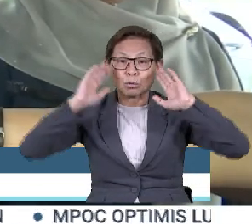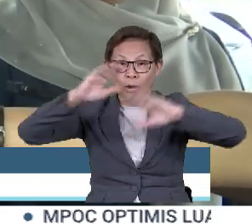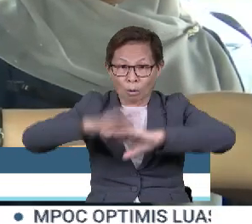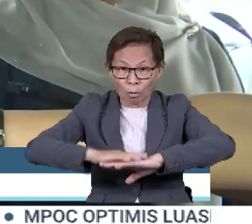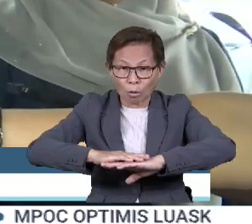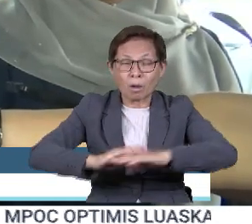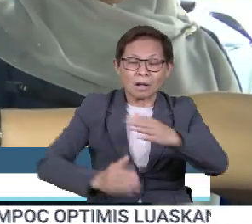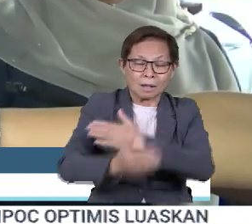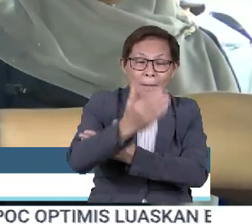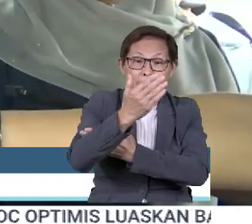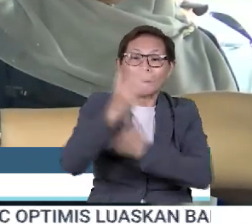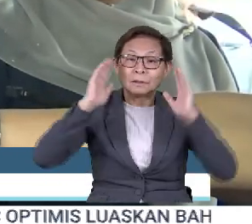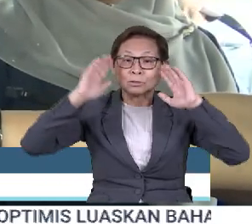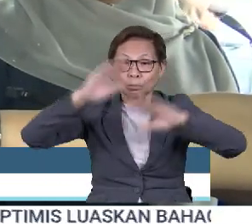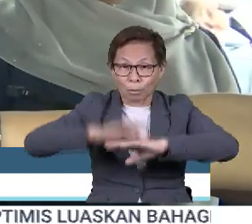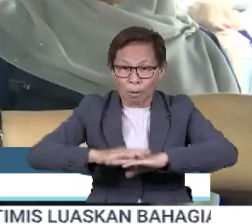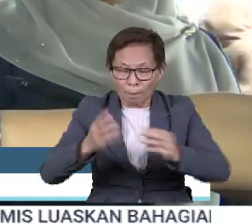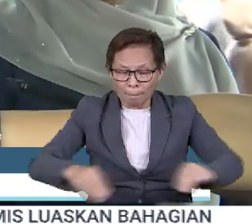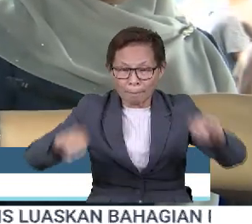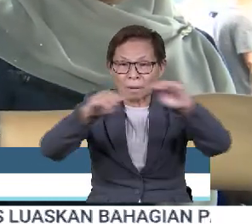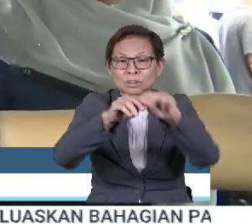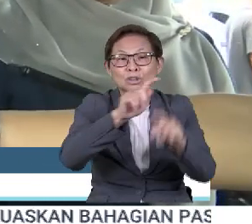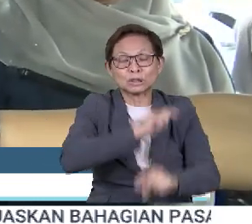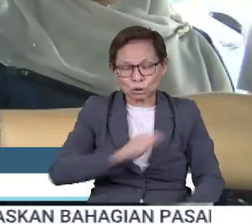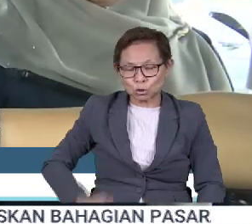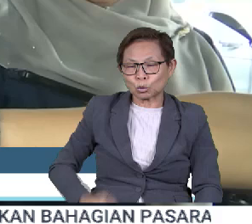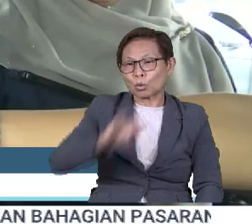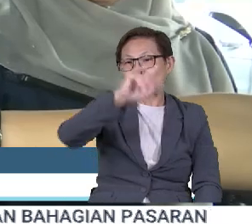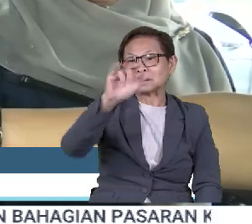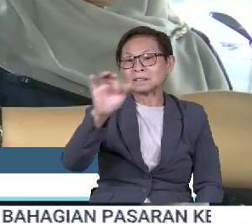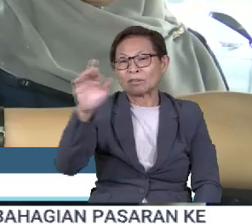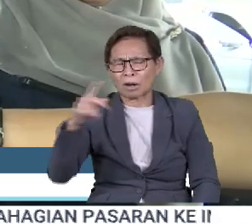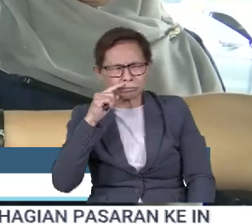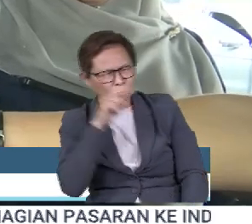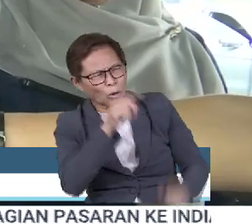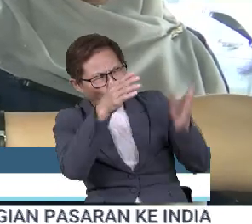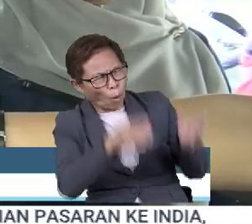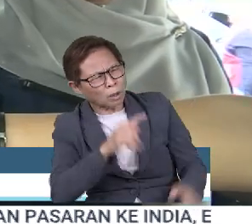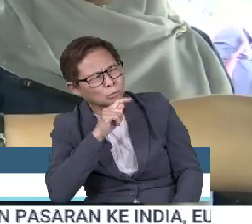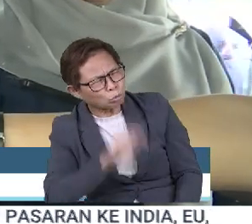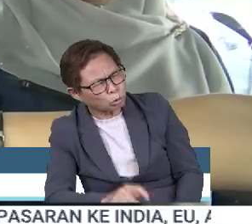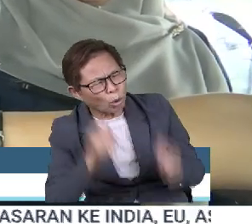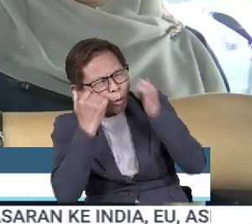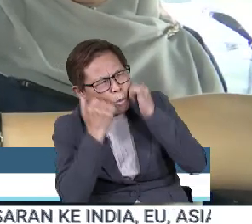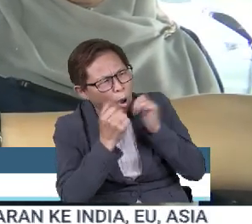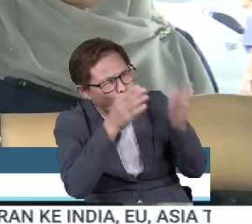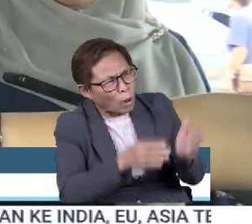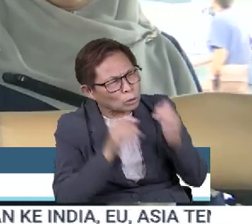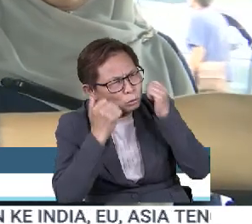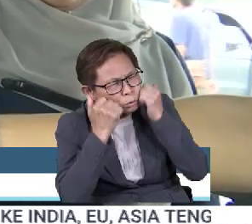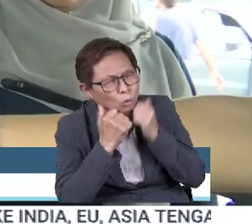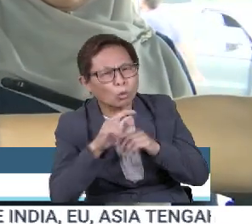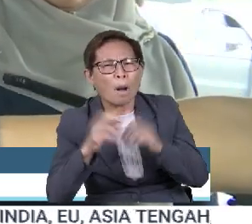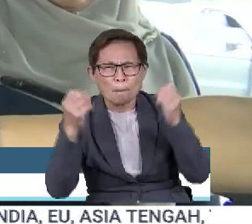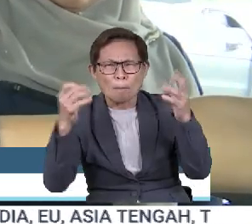solat subuh di Masjid Taman tuanku japa saya lihat warga-warga emas ya banyak yang menggunakan